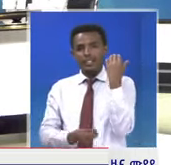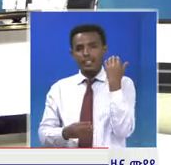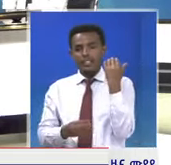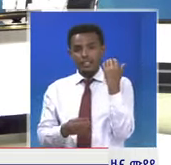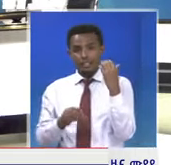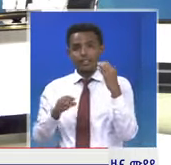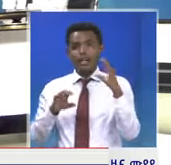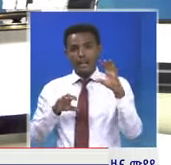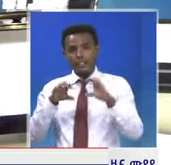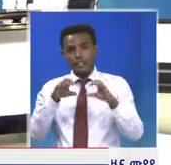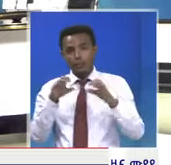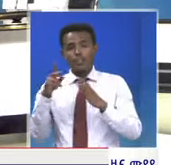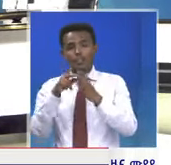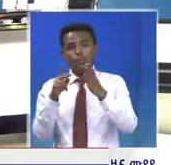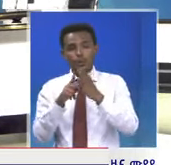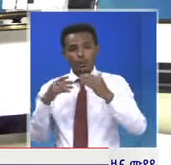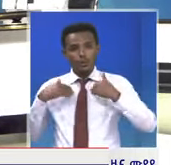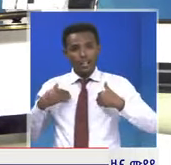አድርጎ የፖሊሲው አካል አድርጎ